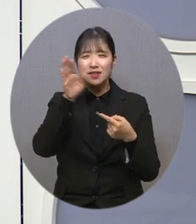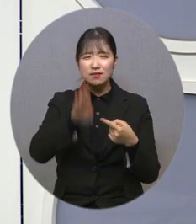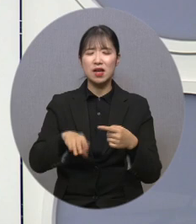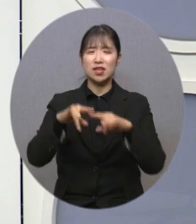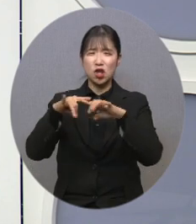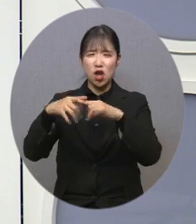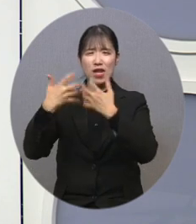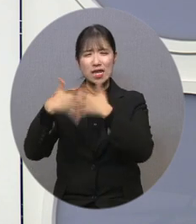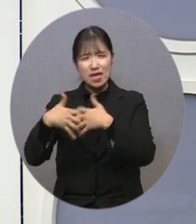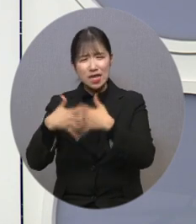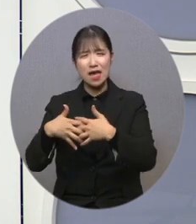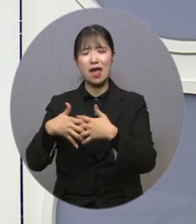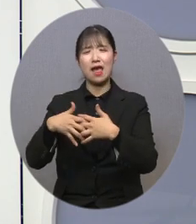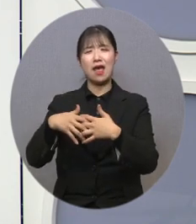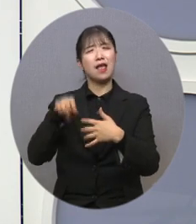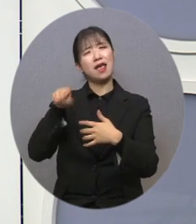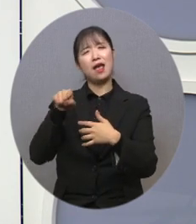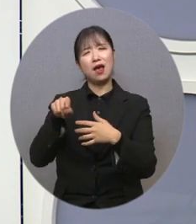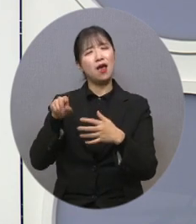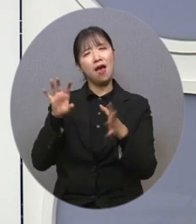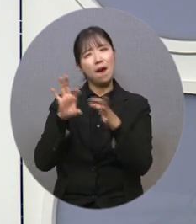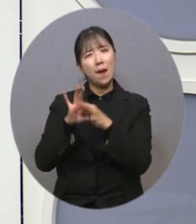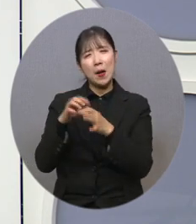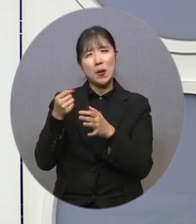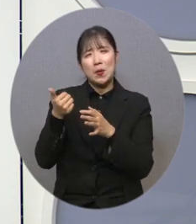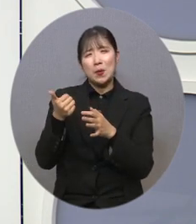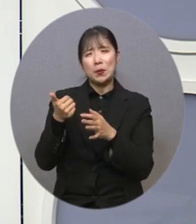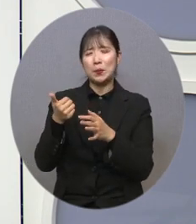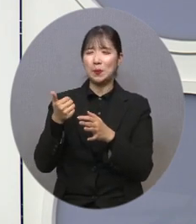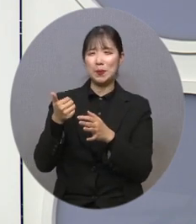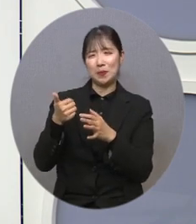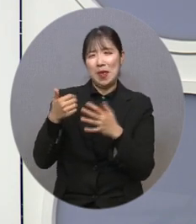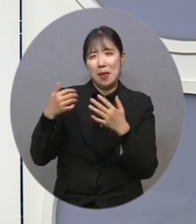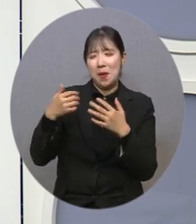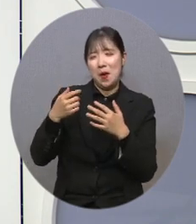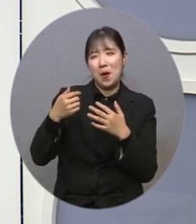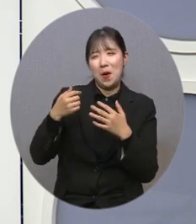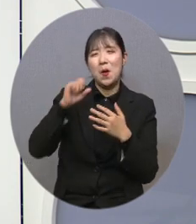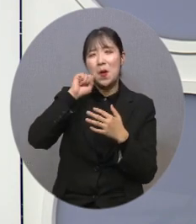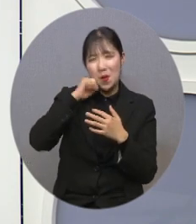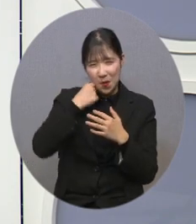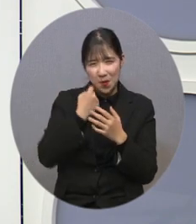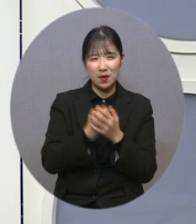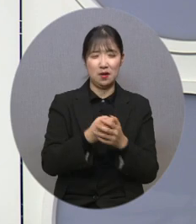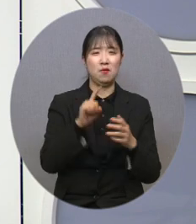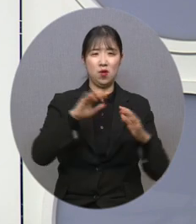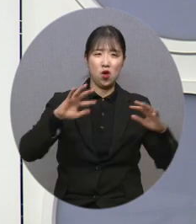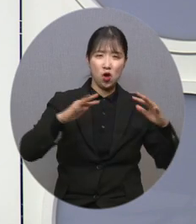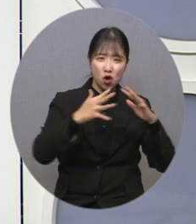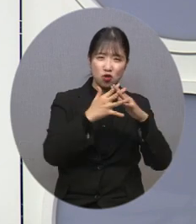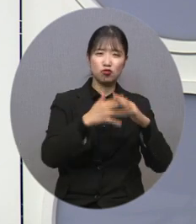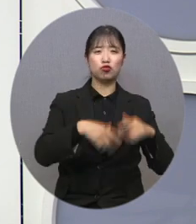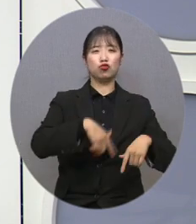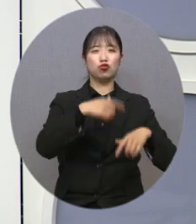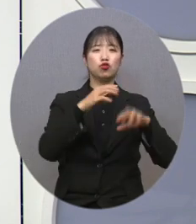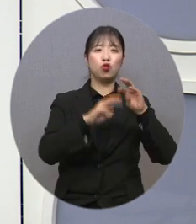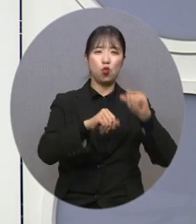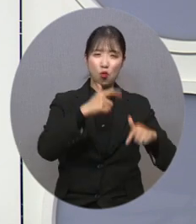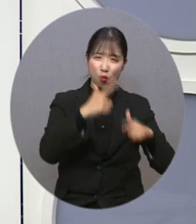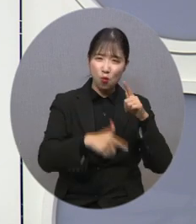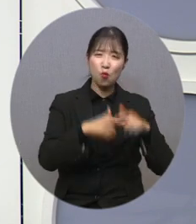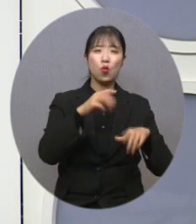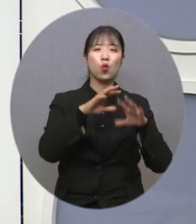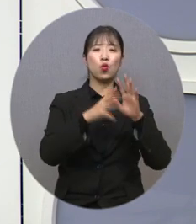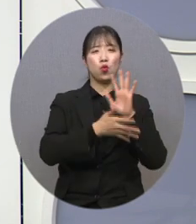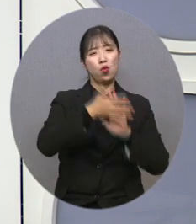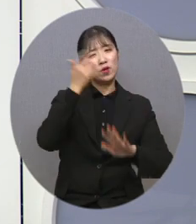이런 거에는 화학 이런 거에 이런 분야는 좀 약하고 오히려 건축이나 토목이나 이런 도시계획이나 이런 데